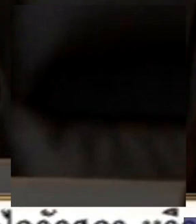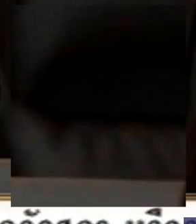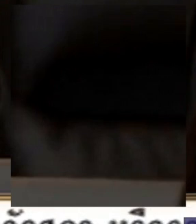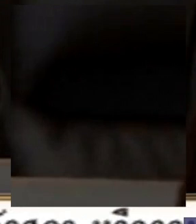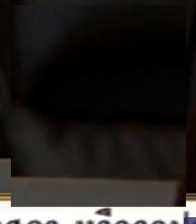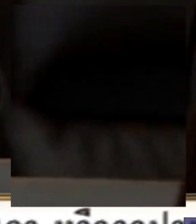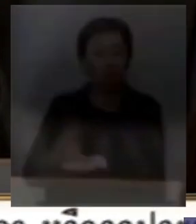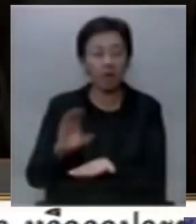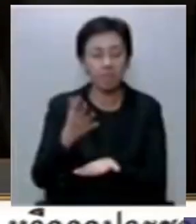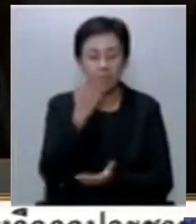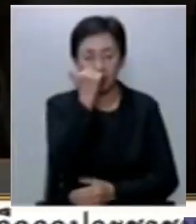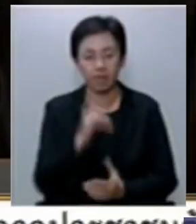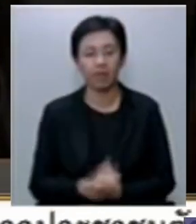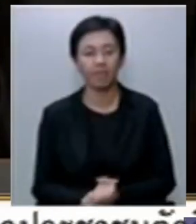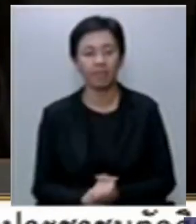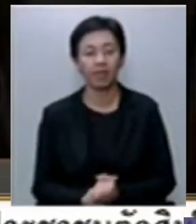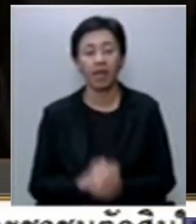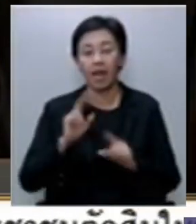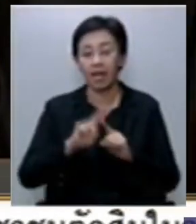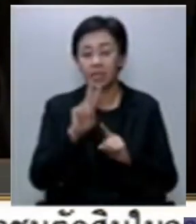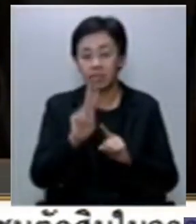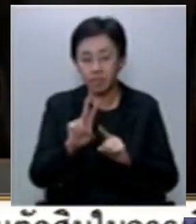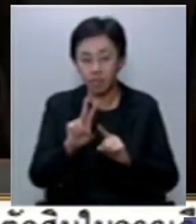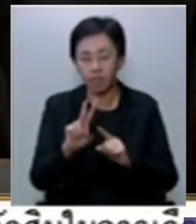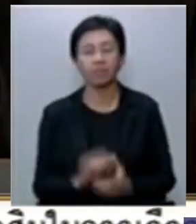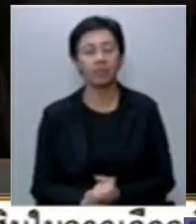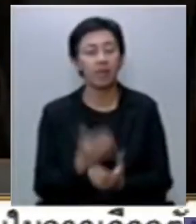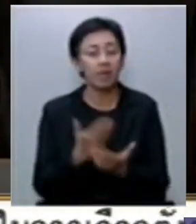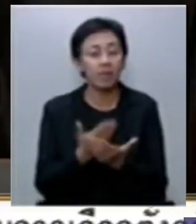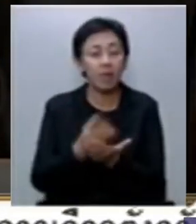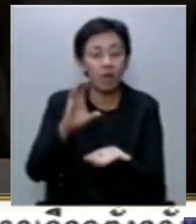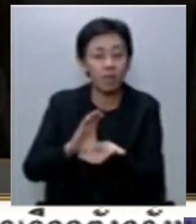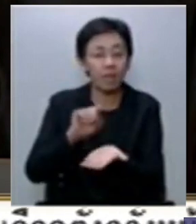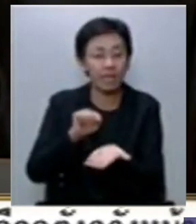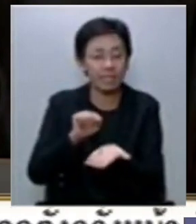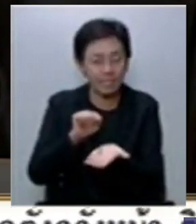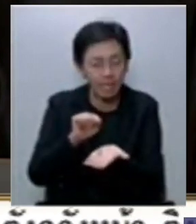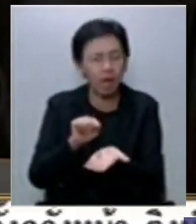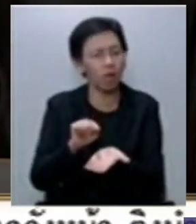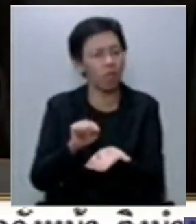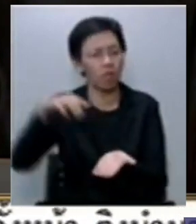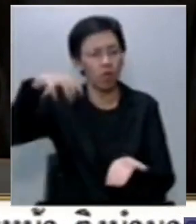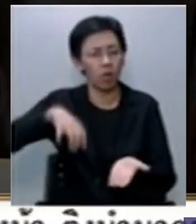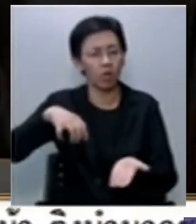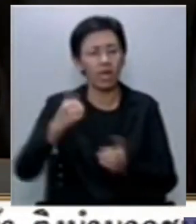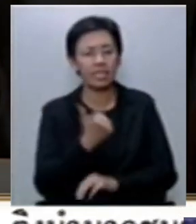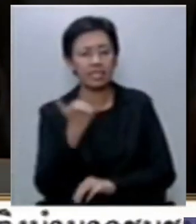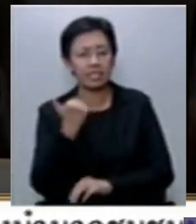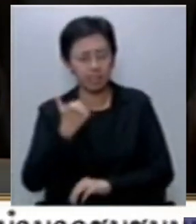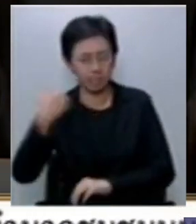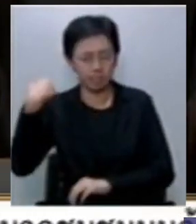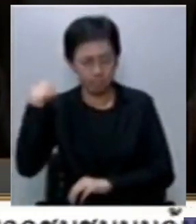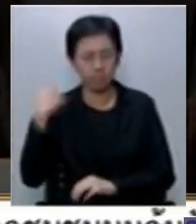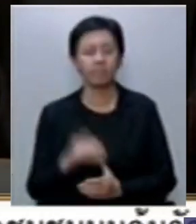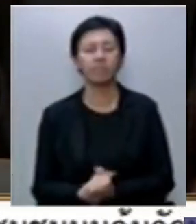ยในข้อสังเกตที่2นะครับยังมีนะครับเงินงบประมาณเนี่ยจากหน่วยงานอื่นๆอีกนะ